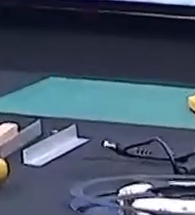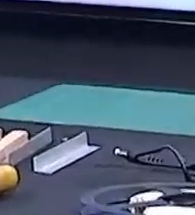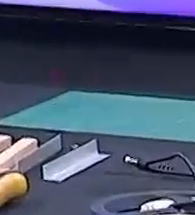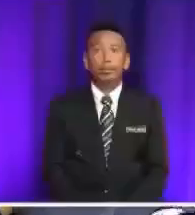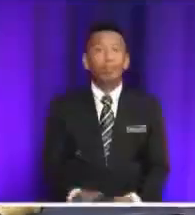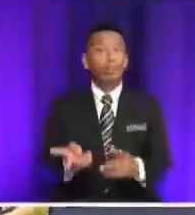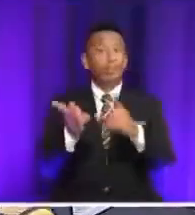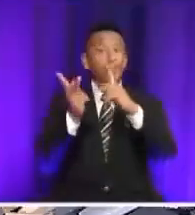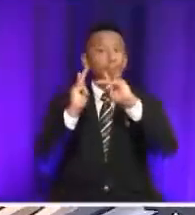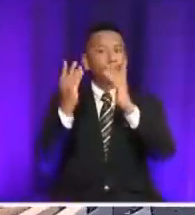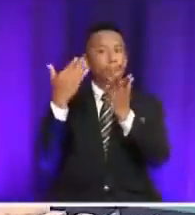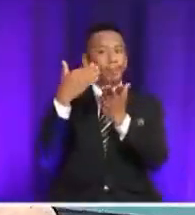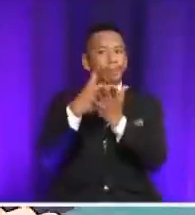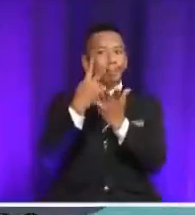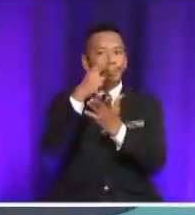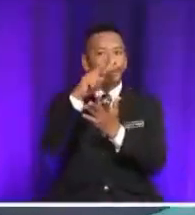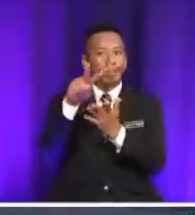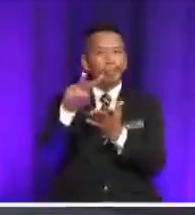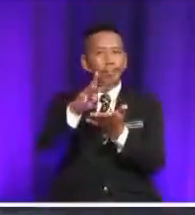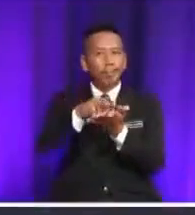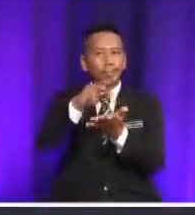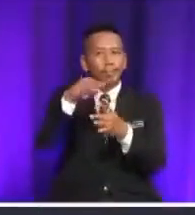kembali semula menonton